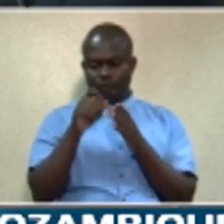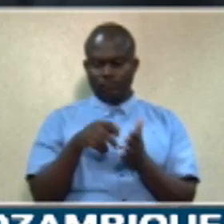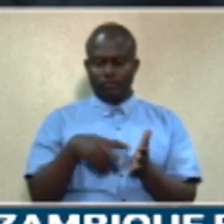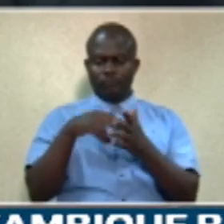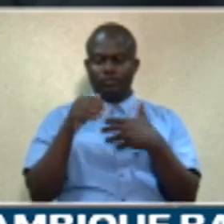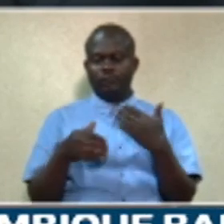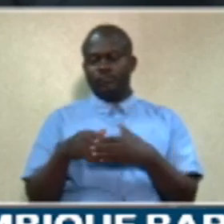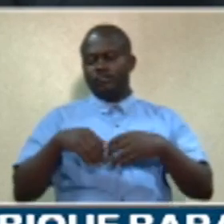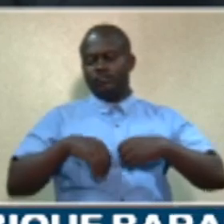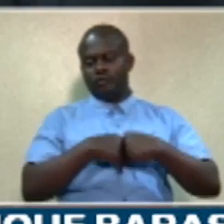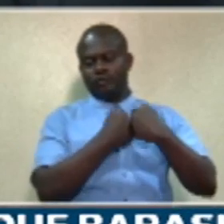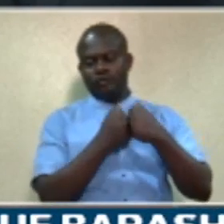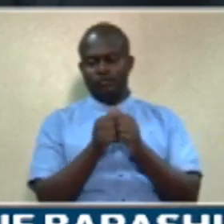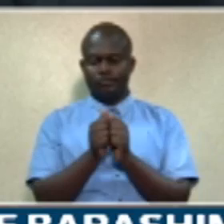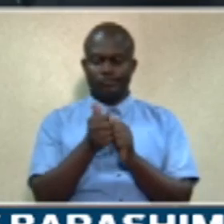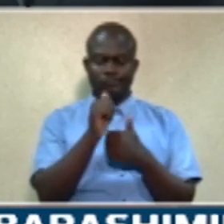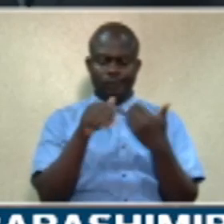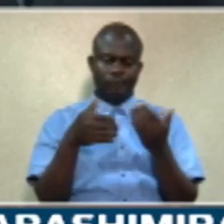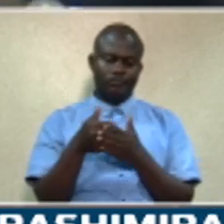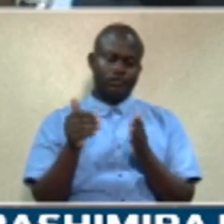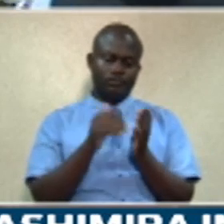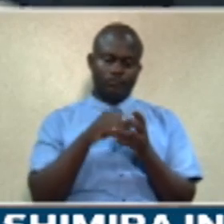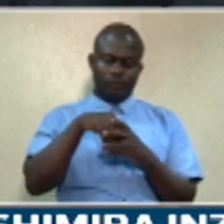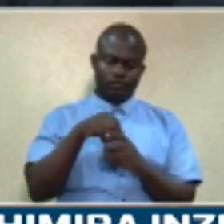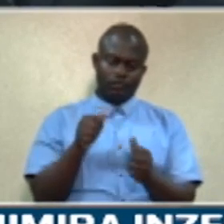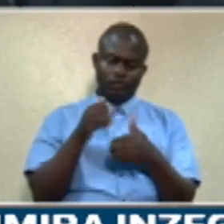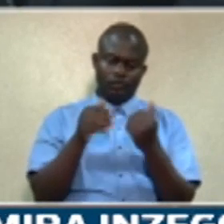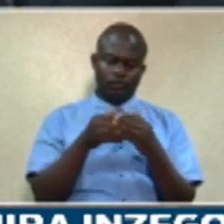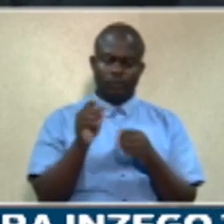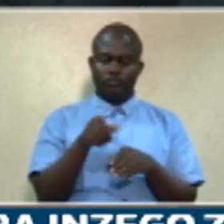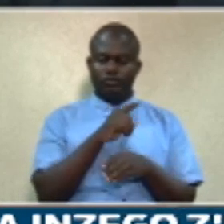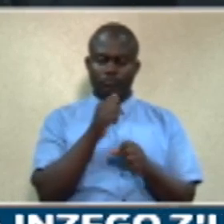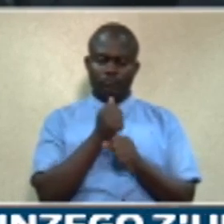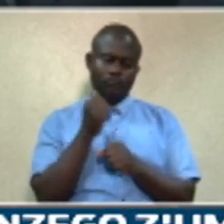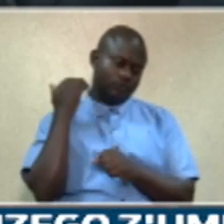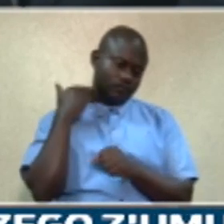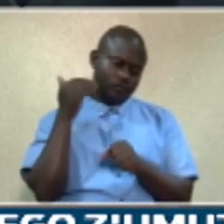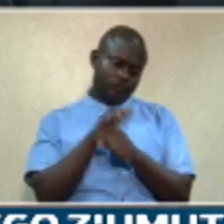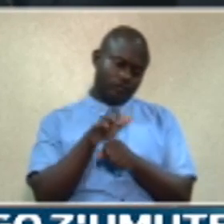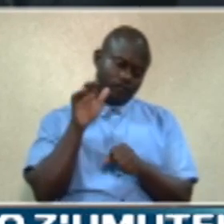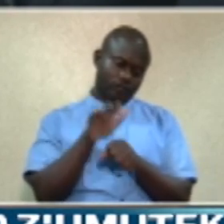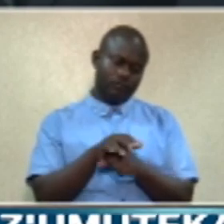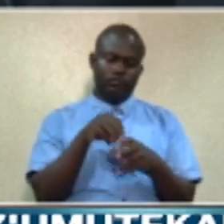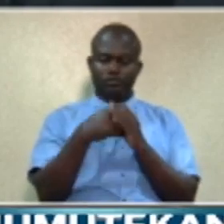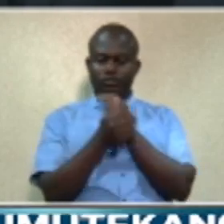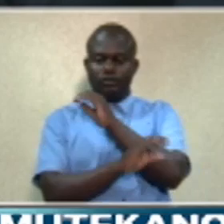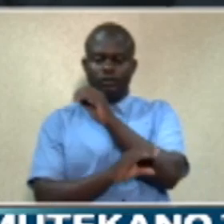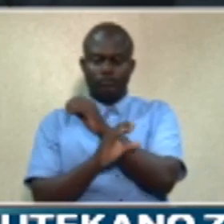guhaguruka tugahangana nabyo. Harimo gukurikirana abanyabyaha bakoze genocide cyane cyane bari hanze y'u